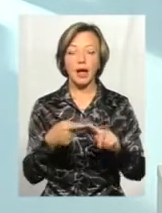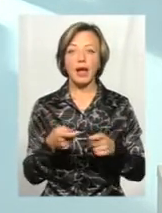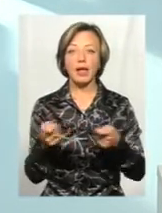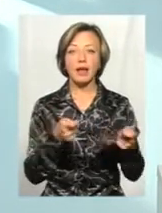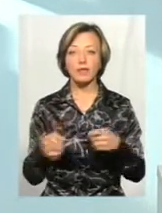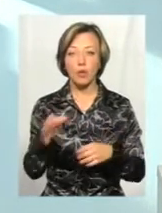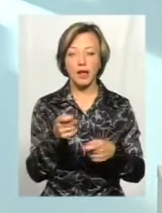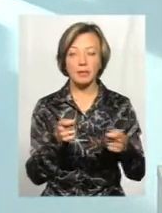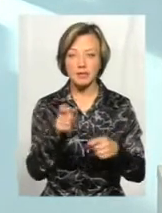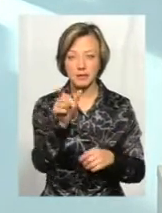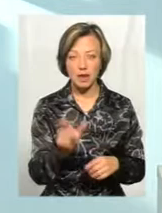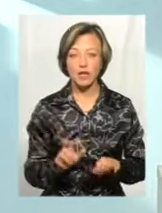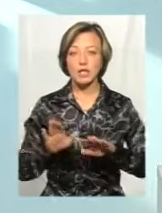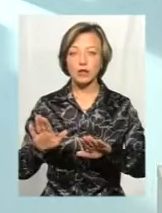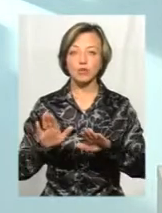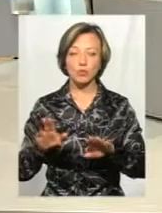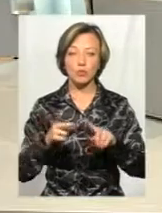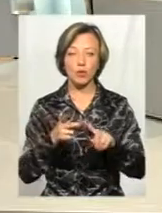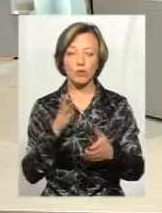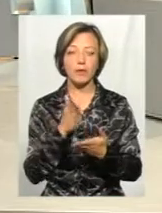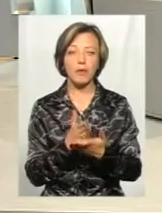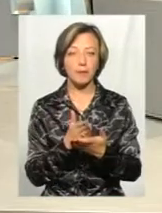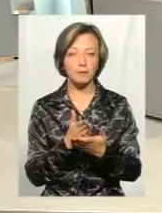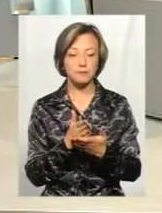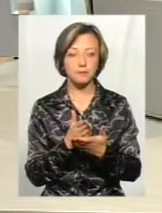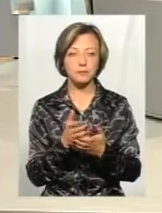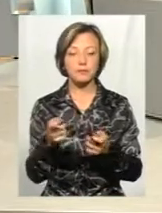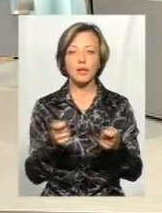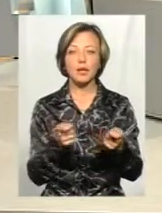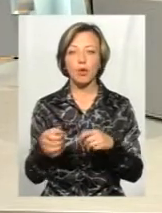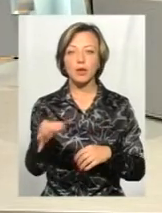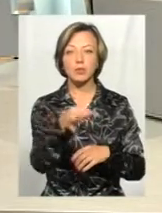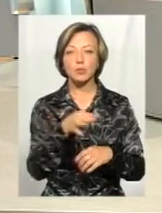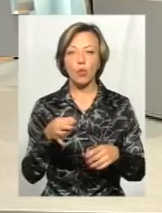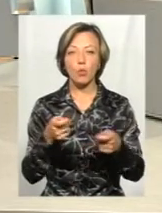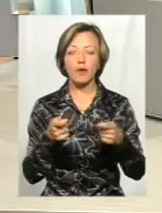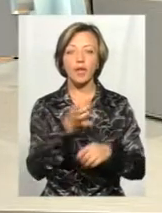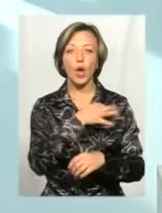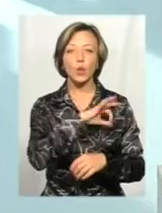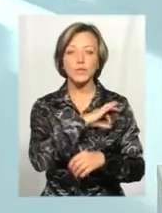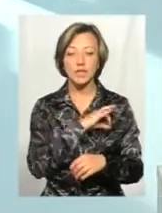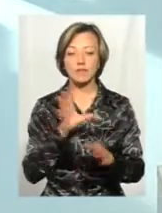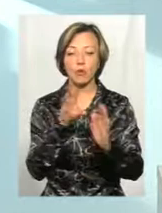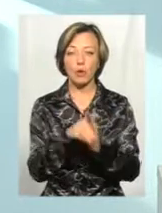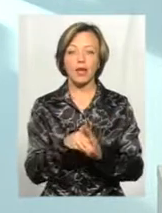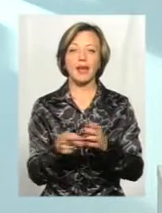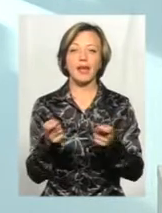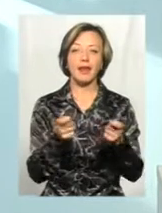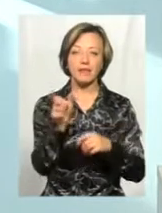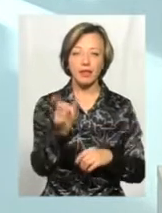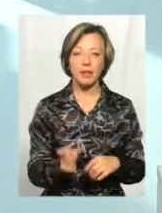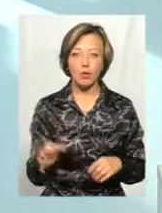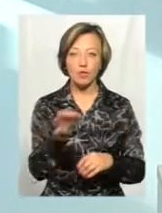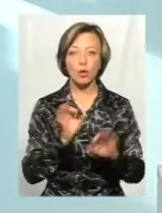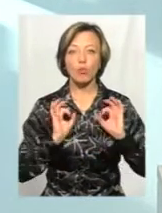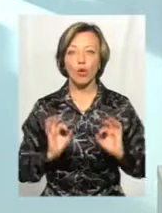державної адміністрації, заступником, де де-факто є керівник обласного управління юстиції. Потім туди входять керівник